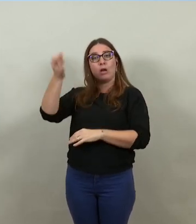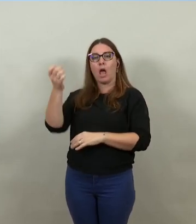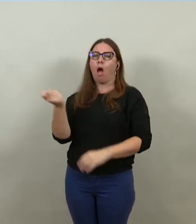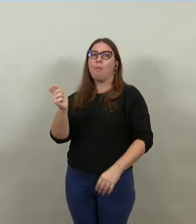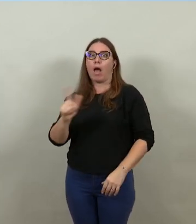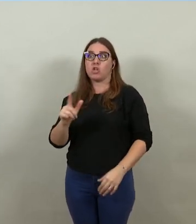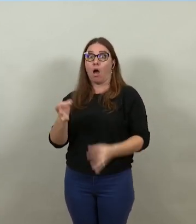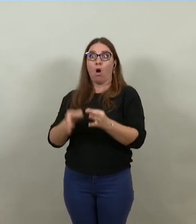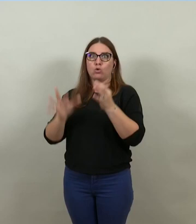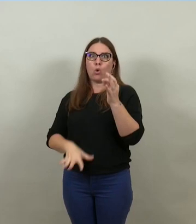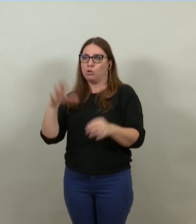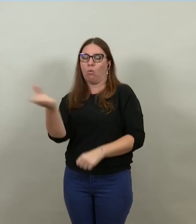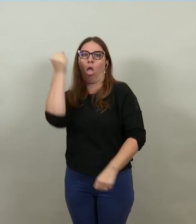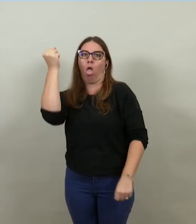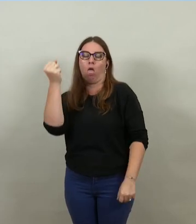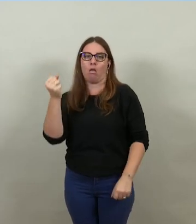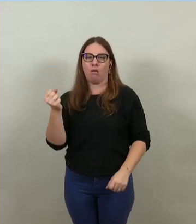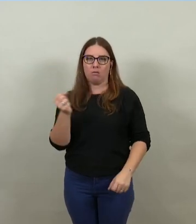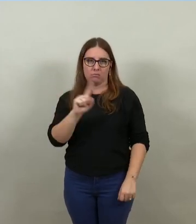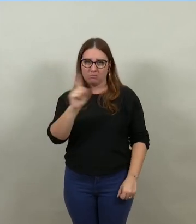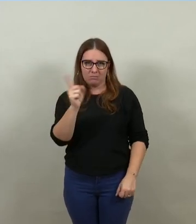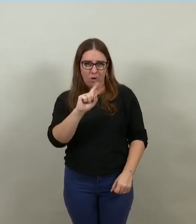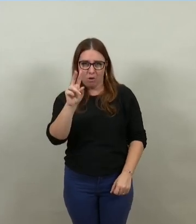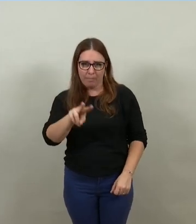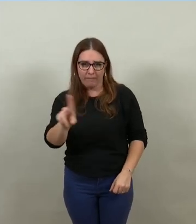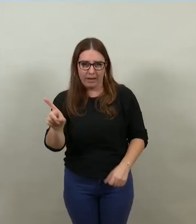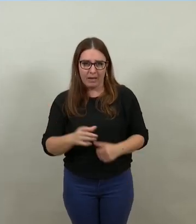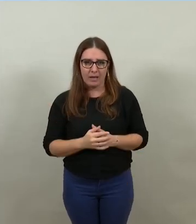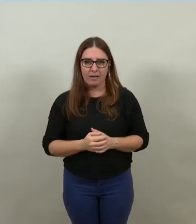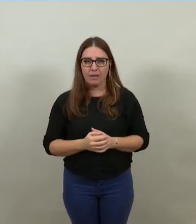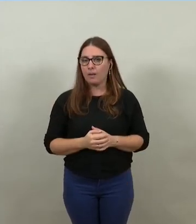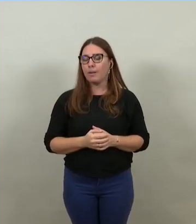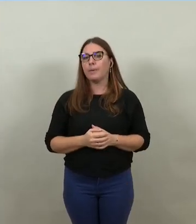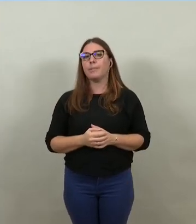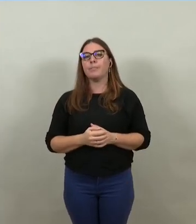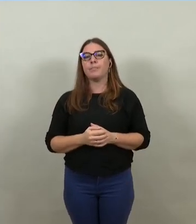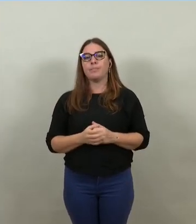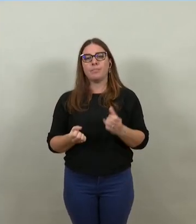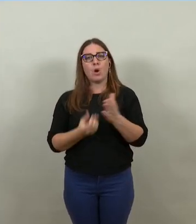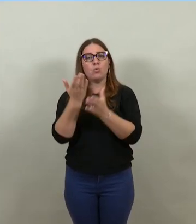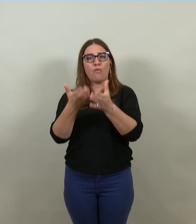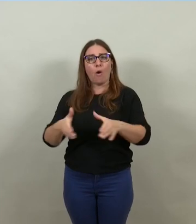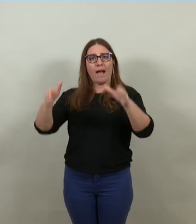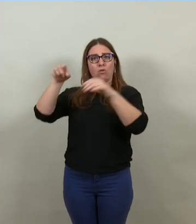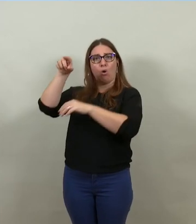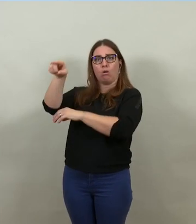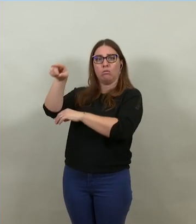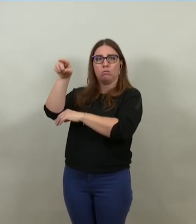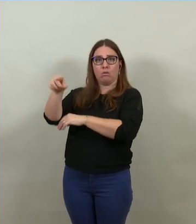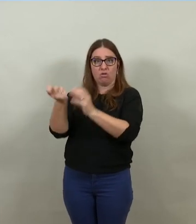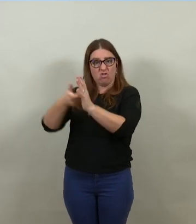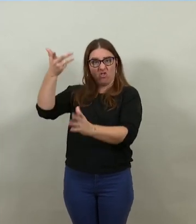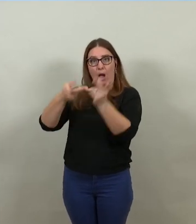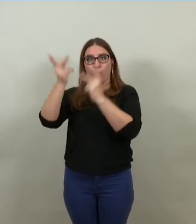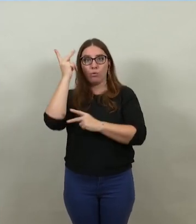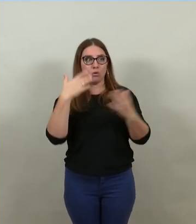va être la solution à à tout et c'est faux en réalité pour les nouveaux réacteurs nucléaires plus coûteux que l'énergie les